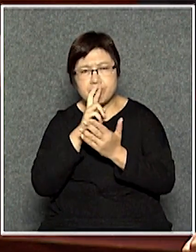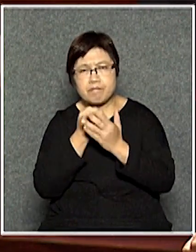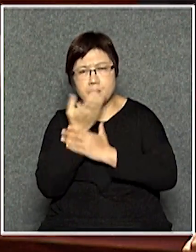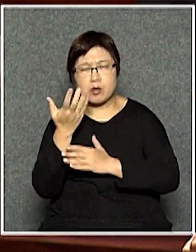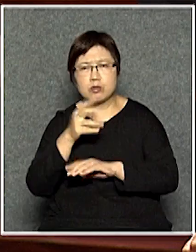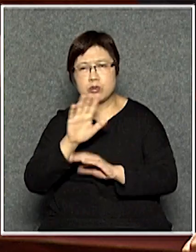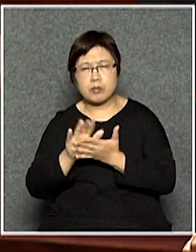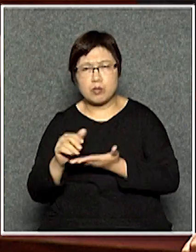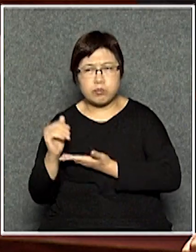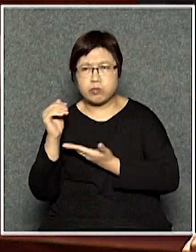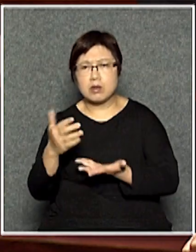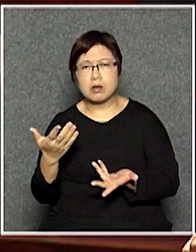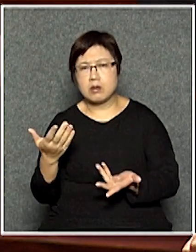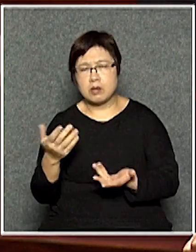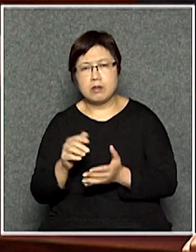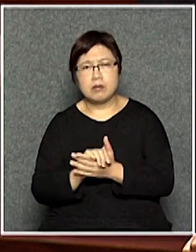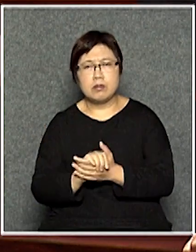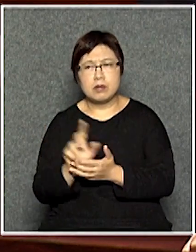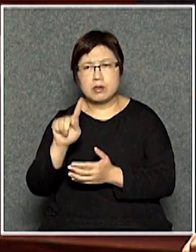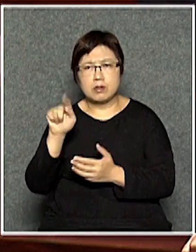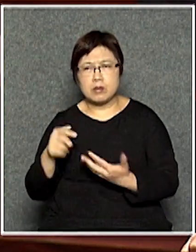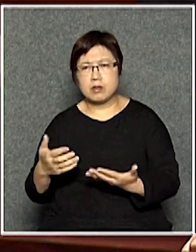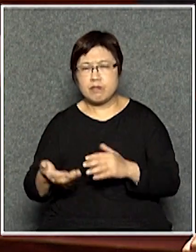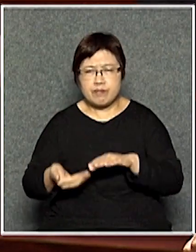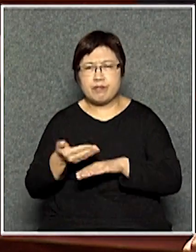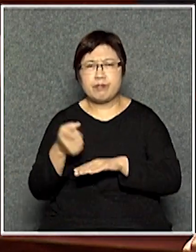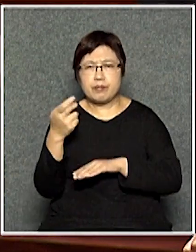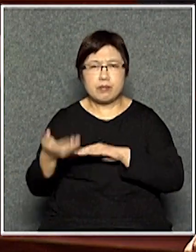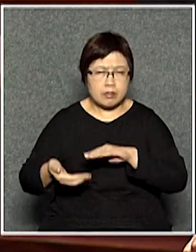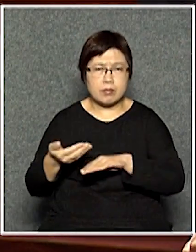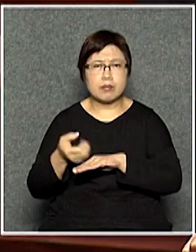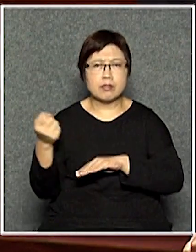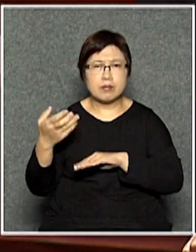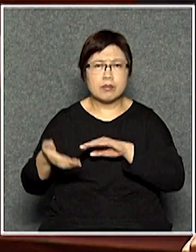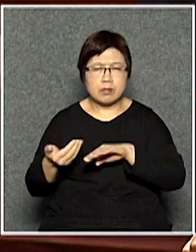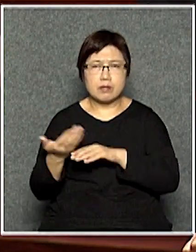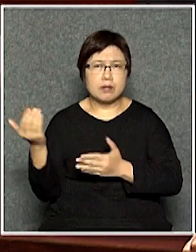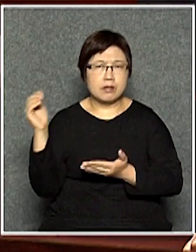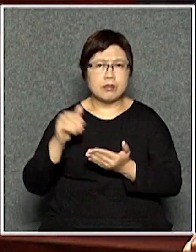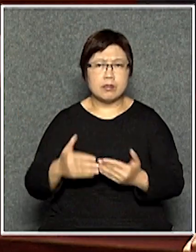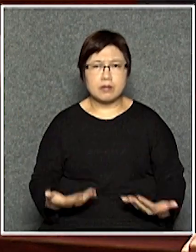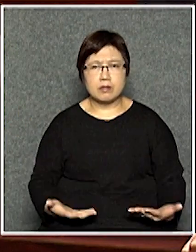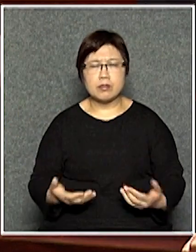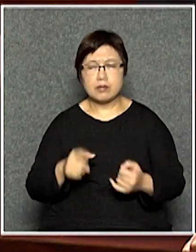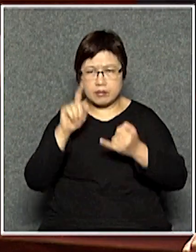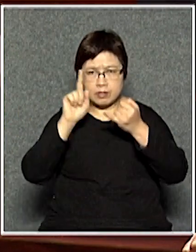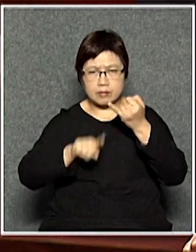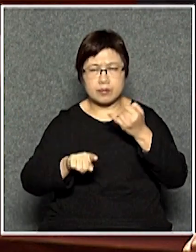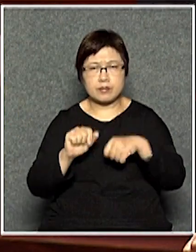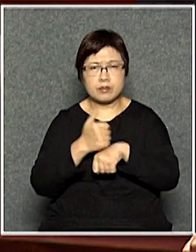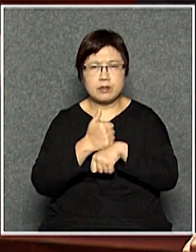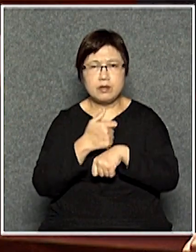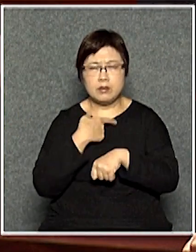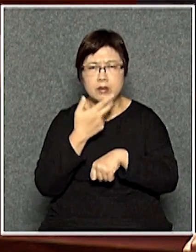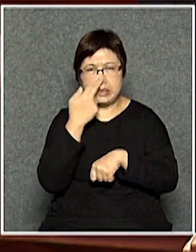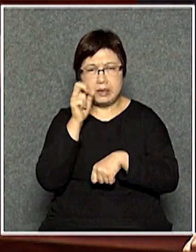出來了，為什麼冷飯炒完又再炒，炒到今時今日去到最後的機會都還